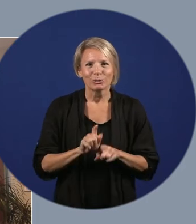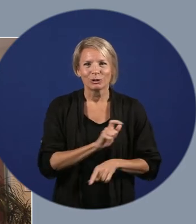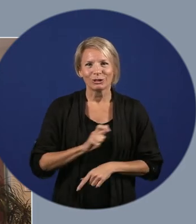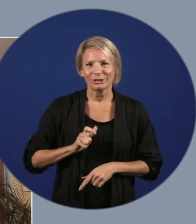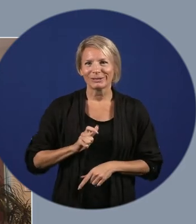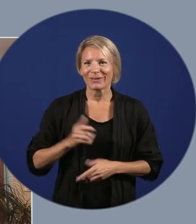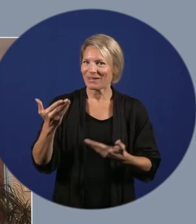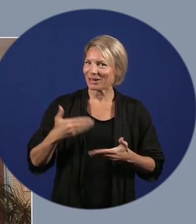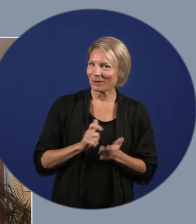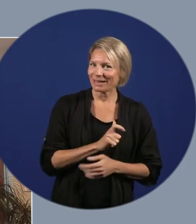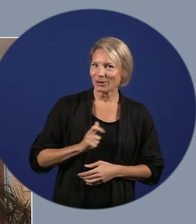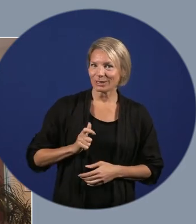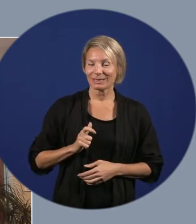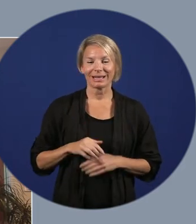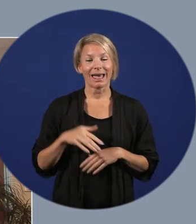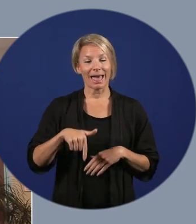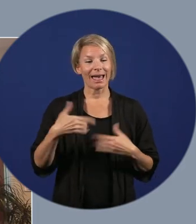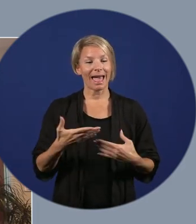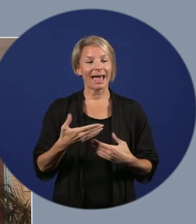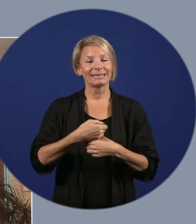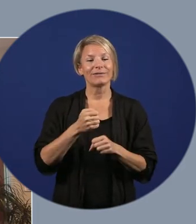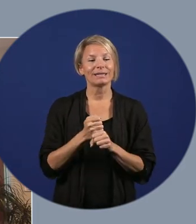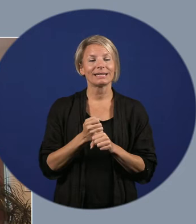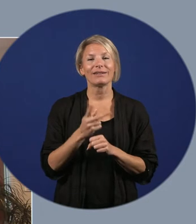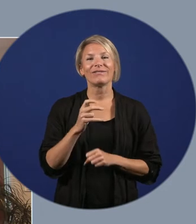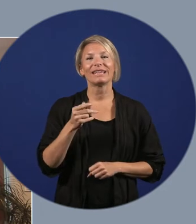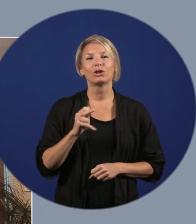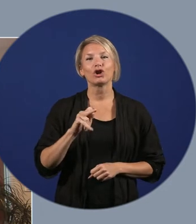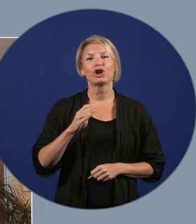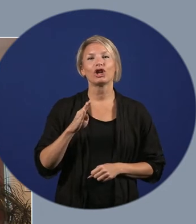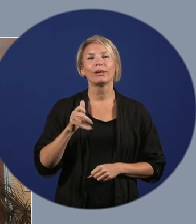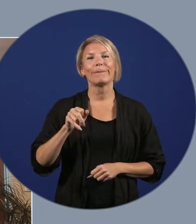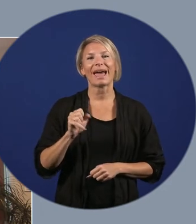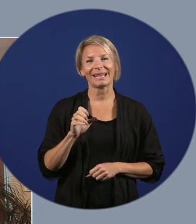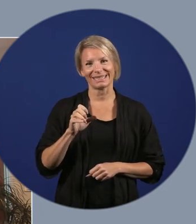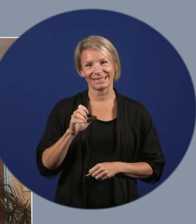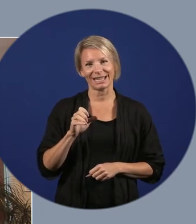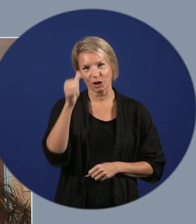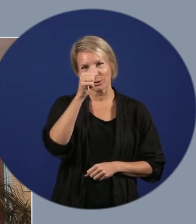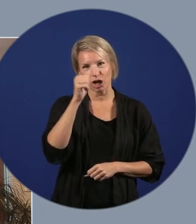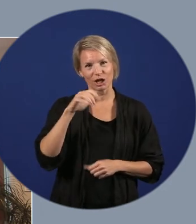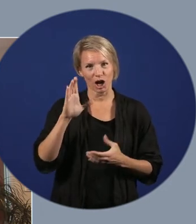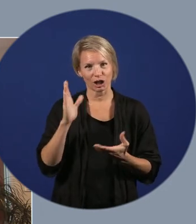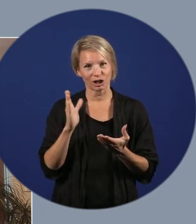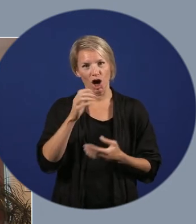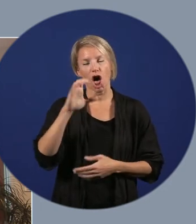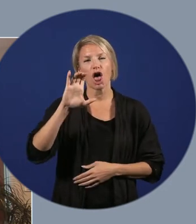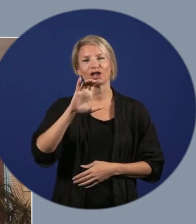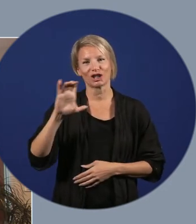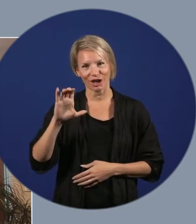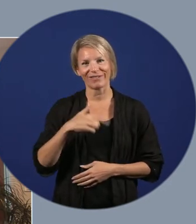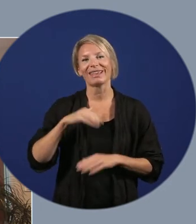är alltså på besök på Stiftelsen Viktor Rydbergs högstadium och gymnasium. Och vi har genomfört skolval